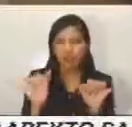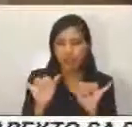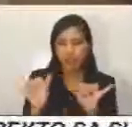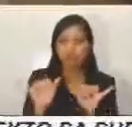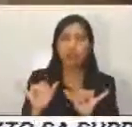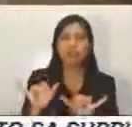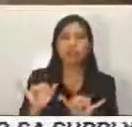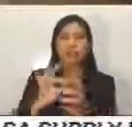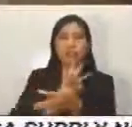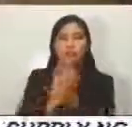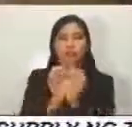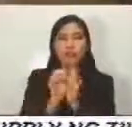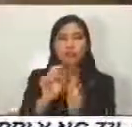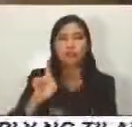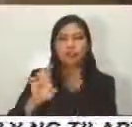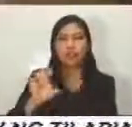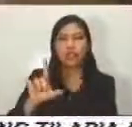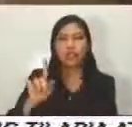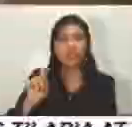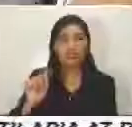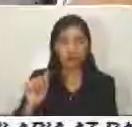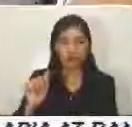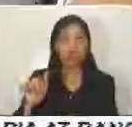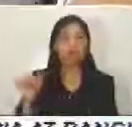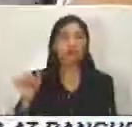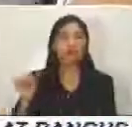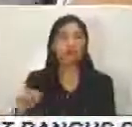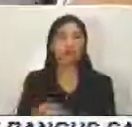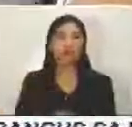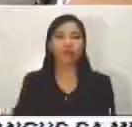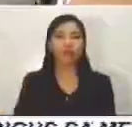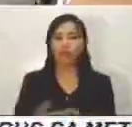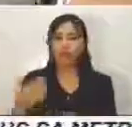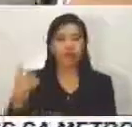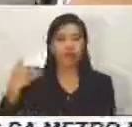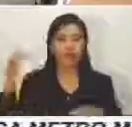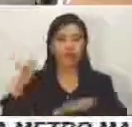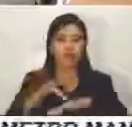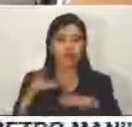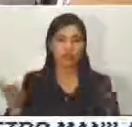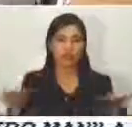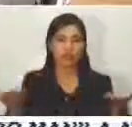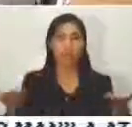variant ang proteksyon na binibigay ng mga COVID-19 vaccine.